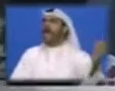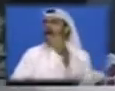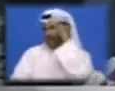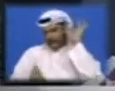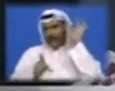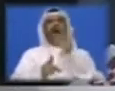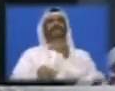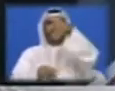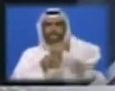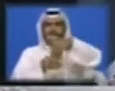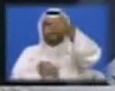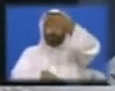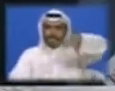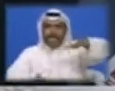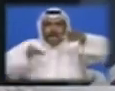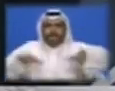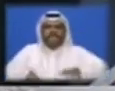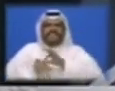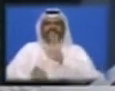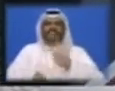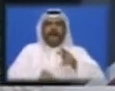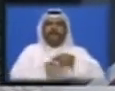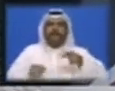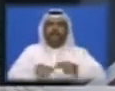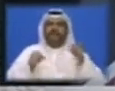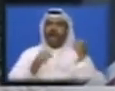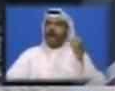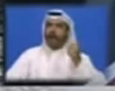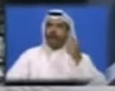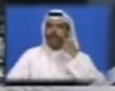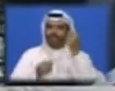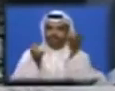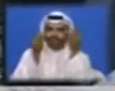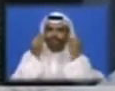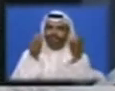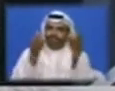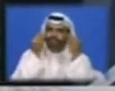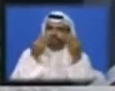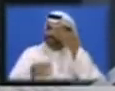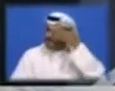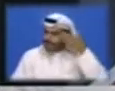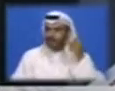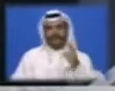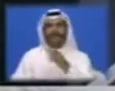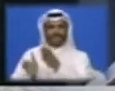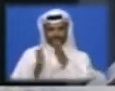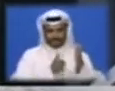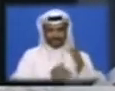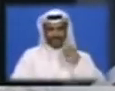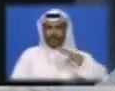والحكومة الكويتية بالحكومة المغربية والعائلتين الملكية والعائلة